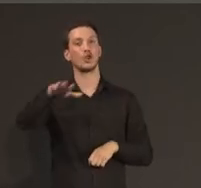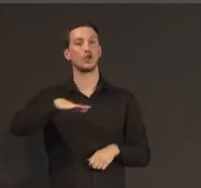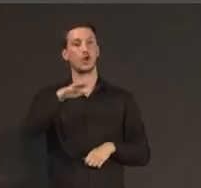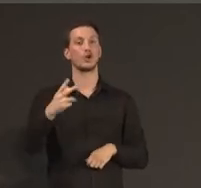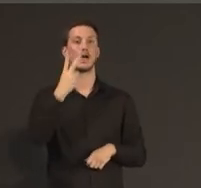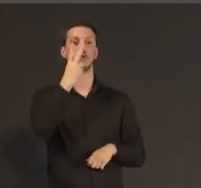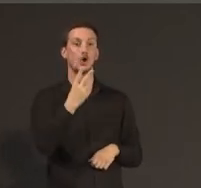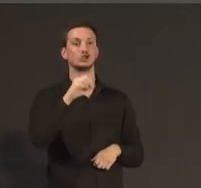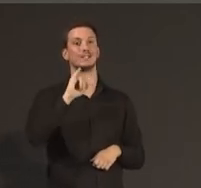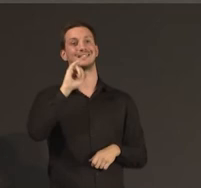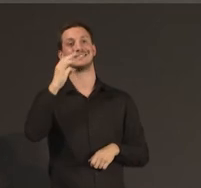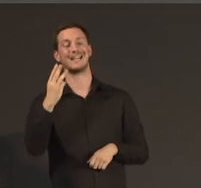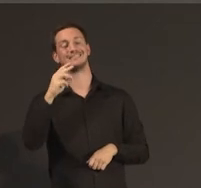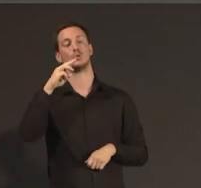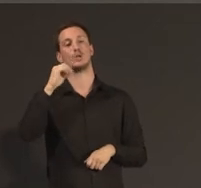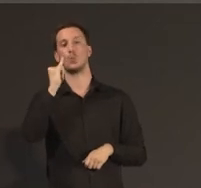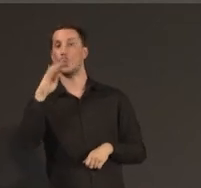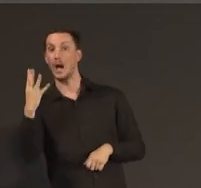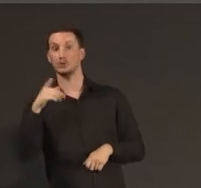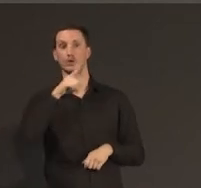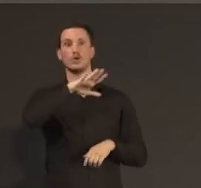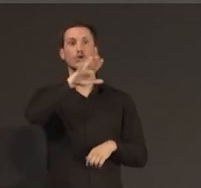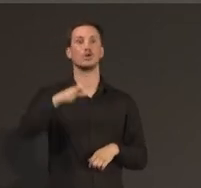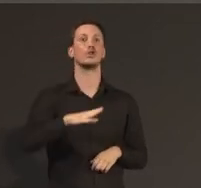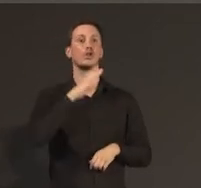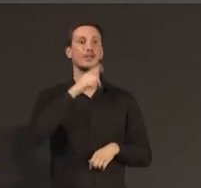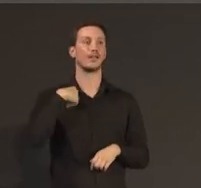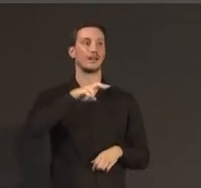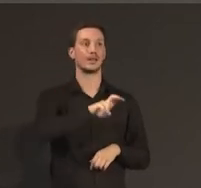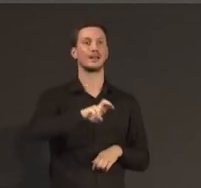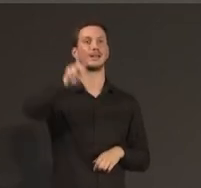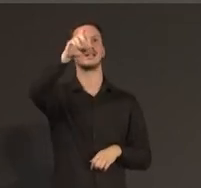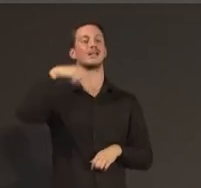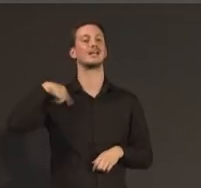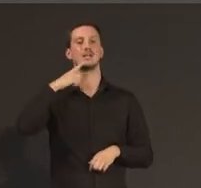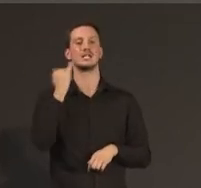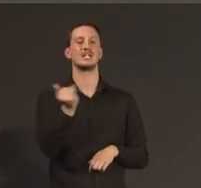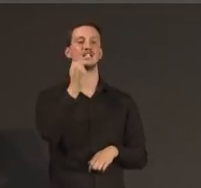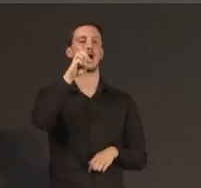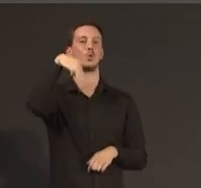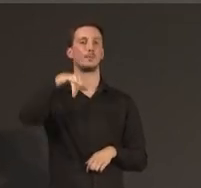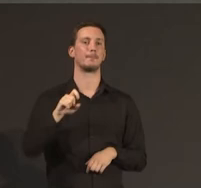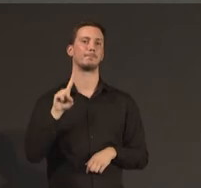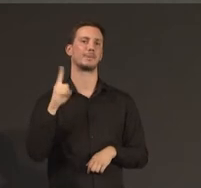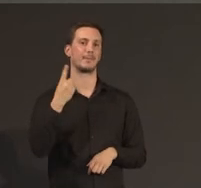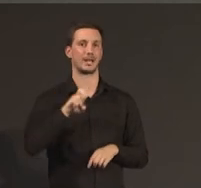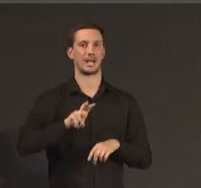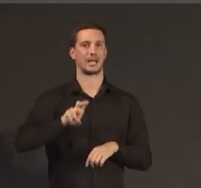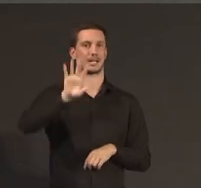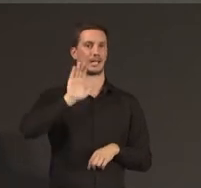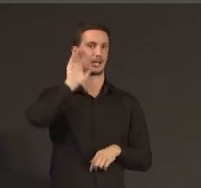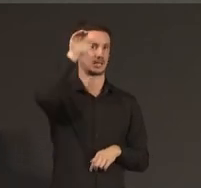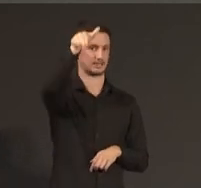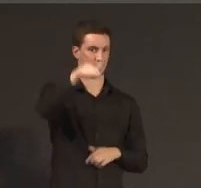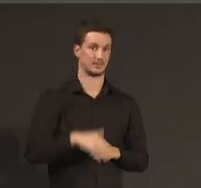2, 3 i 4 passeu a l'edifici de Jaume I per les escales. I ara